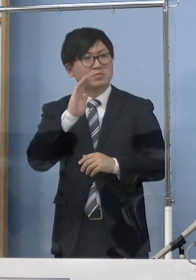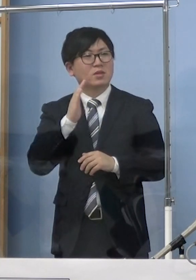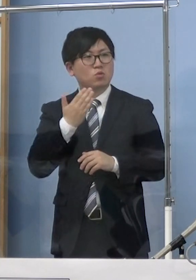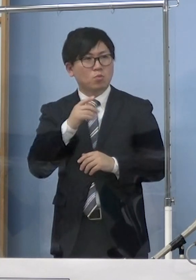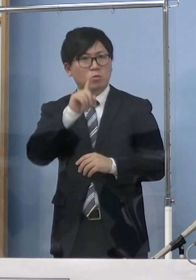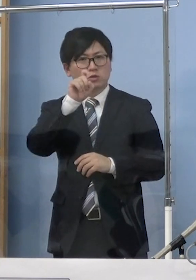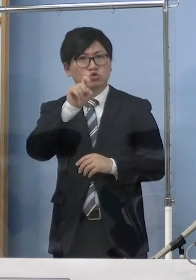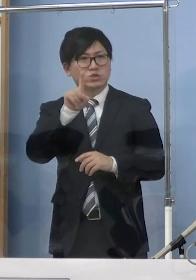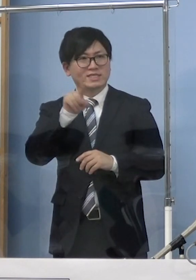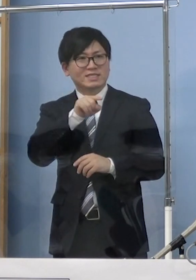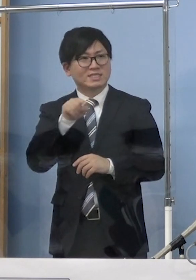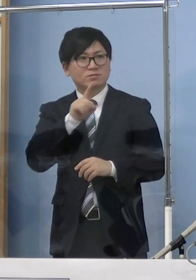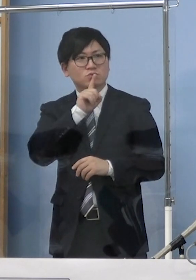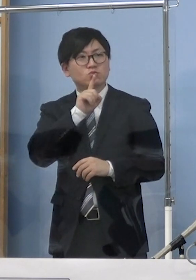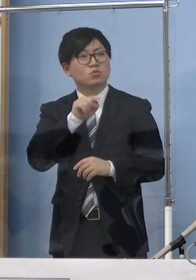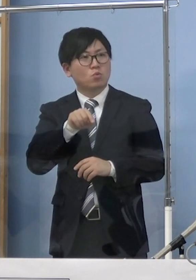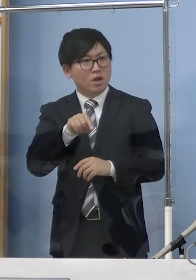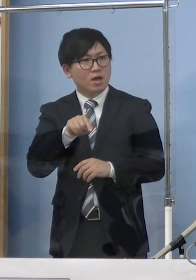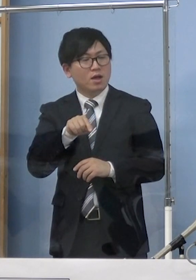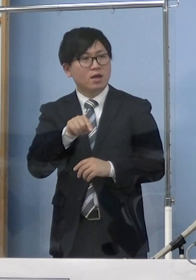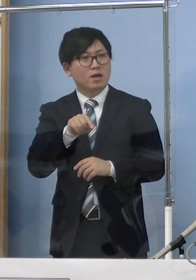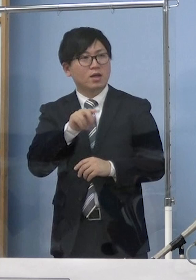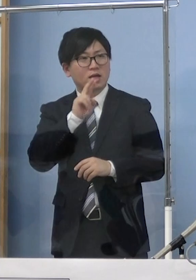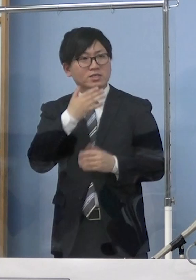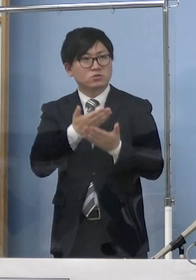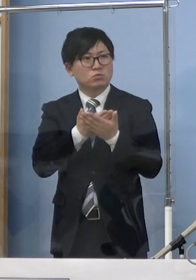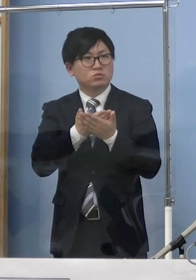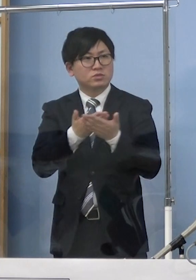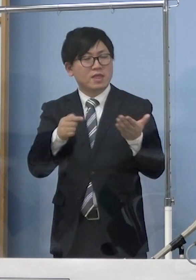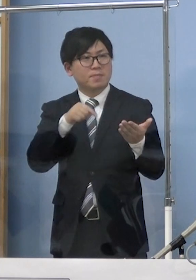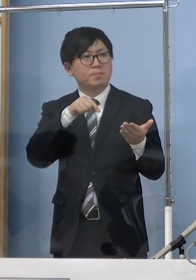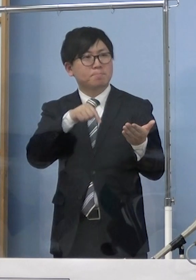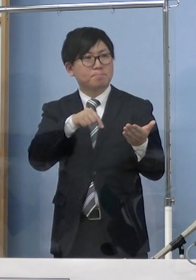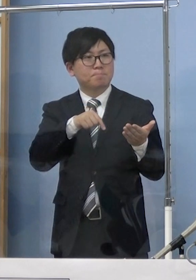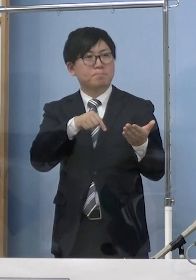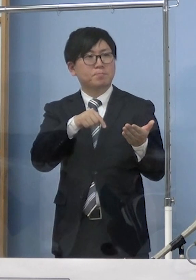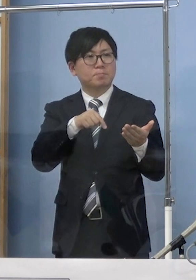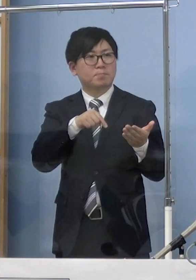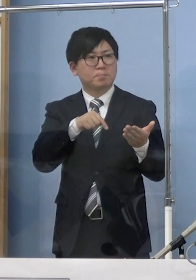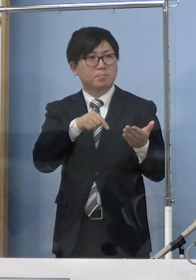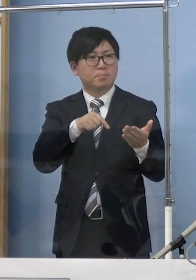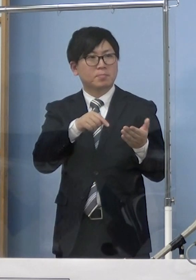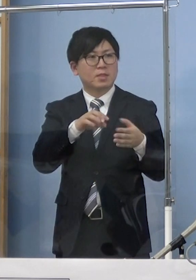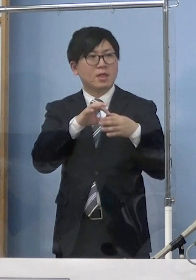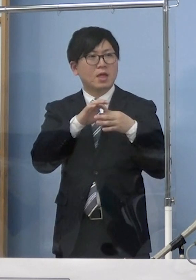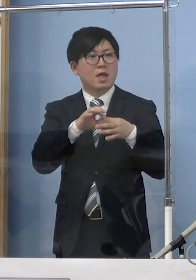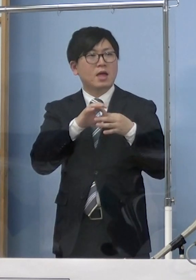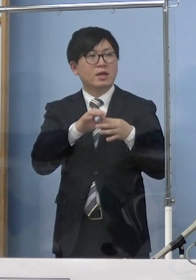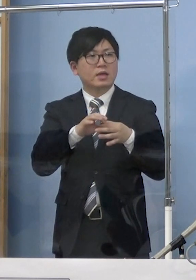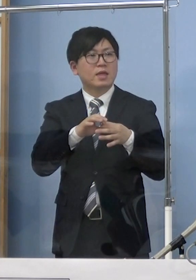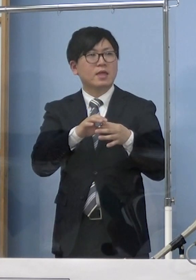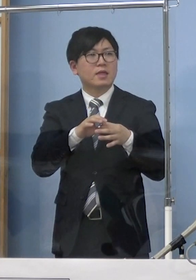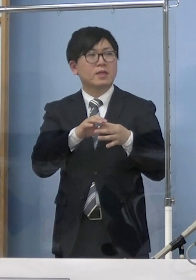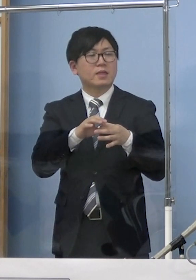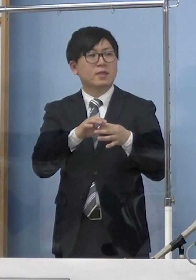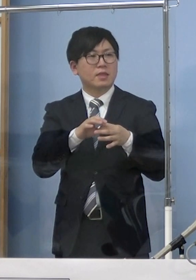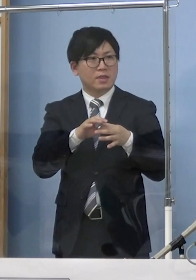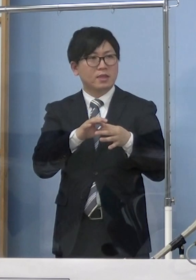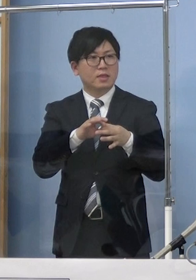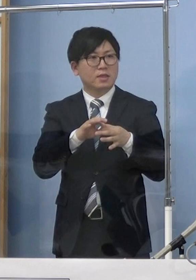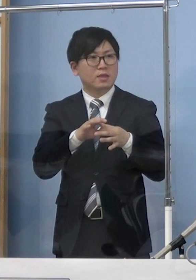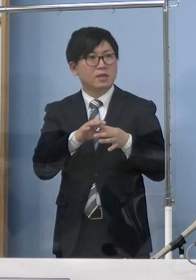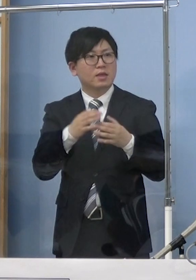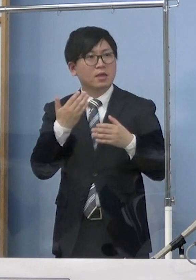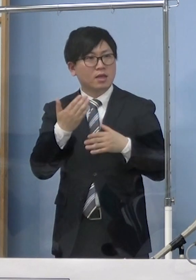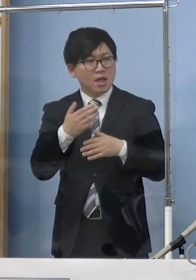は、が飲食店で関係で感染したと言い切ってしまっていいのか、